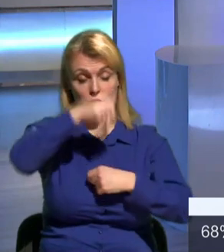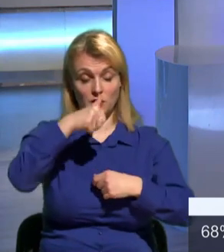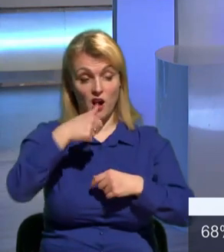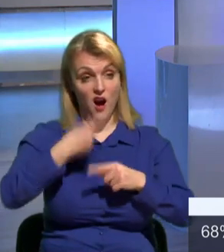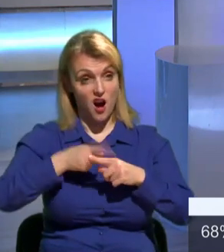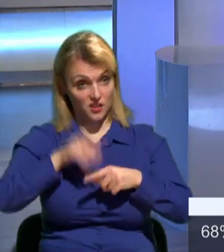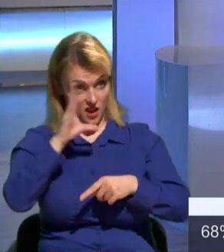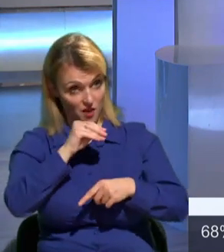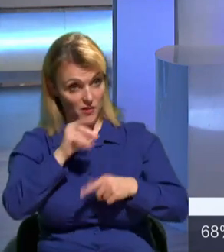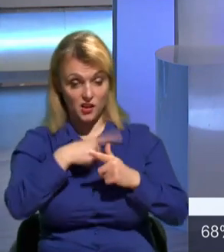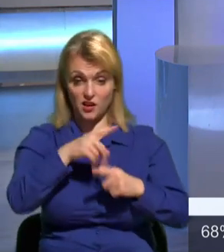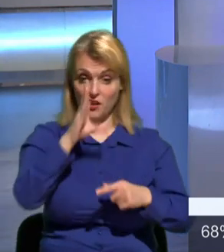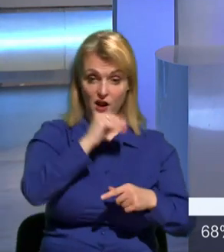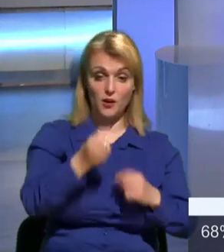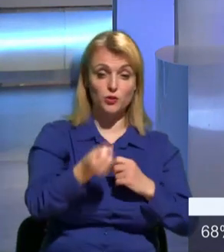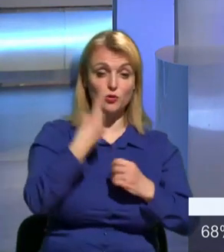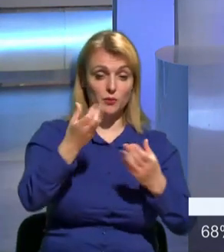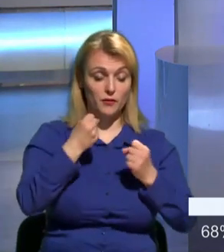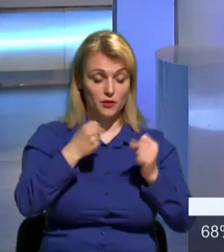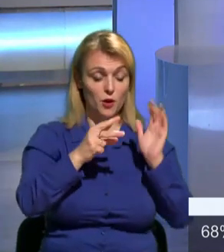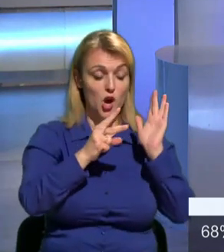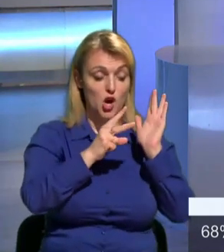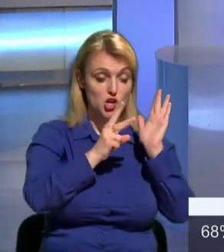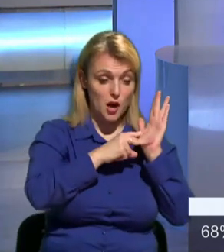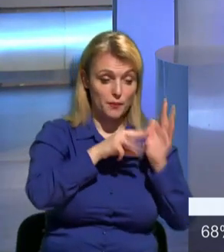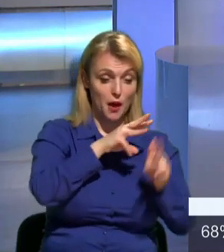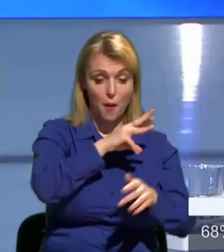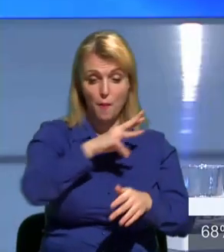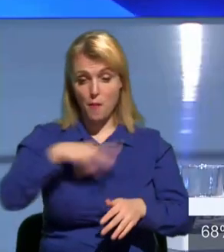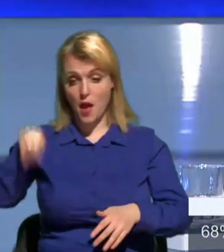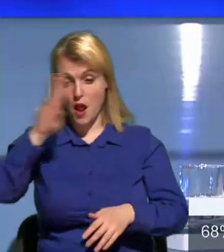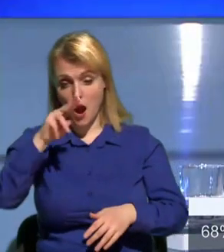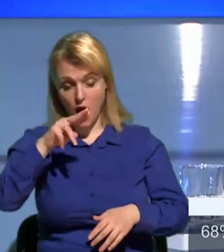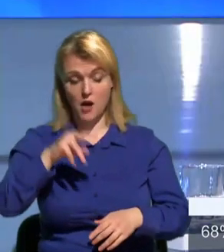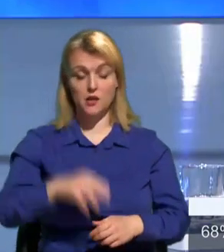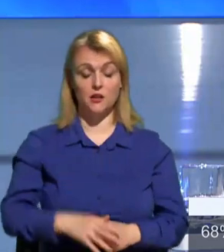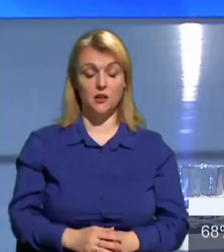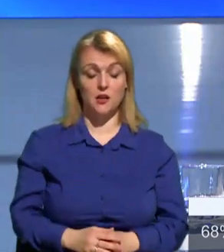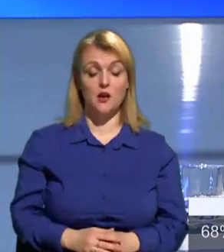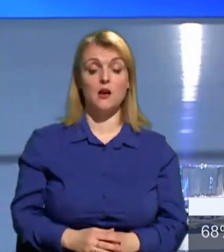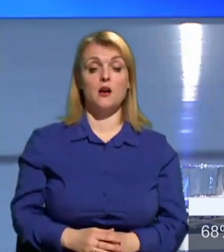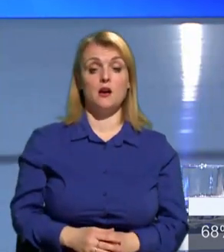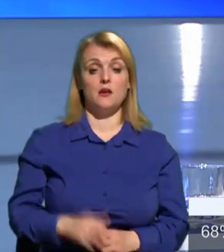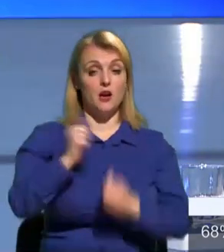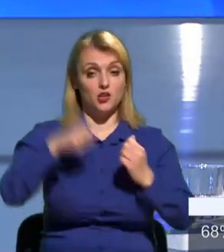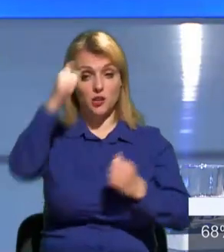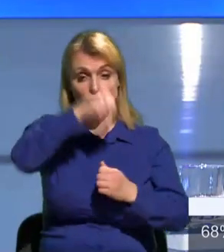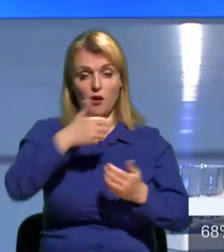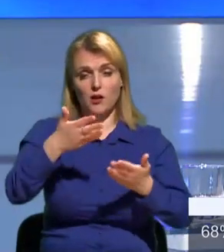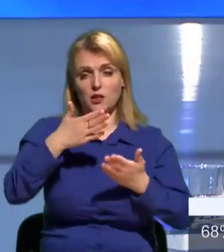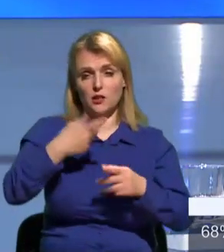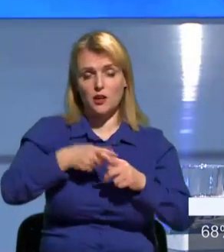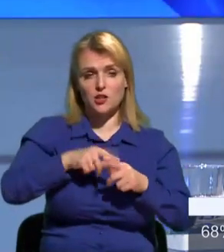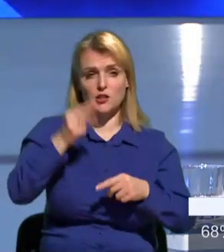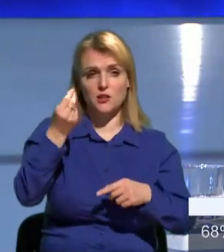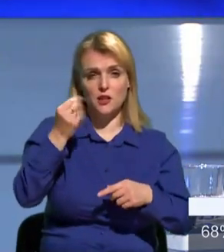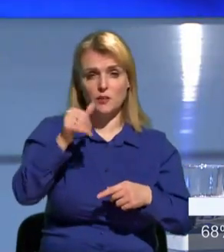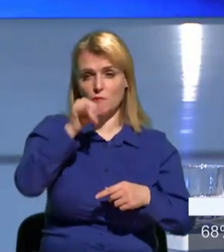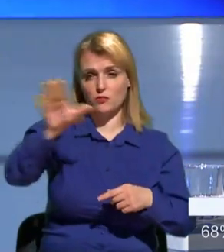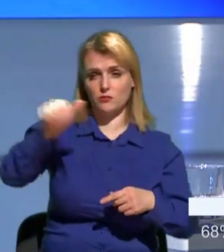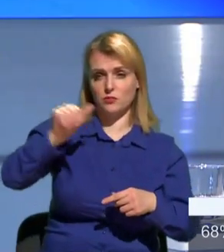luăm 7-8 miliarde de lei? Evident că acești bani nu pot fi luate din împrumuturi, din credite. Pentru că atunci noi intrăm în gaură și mai